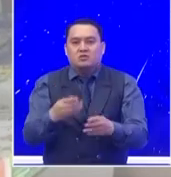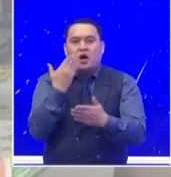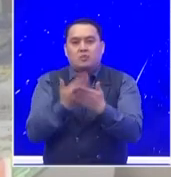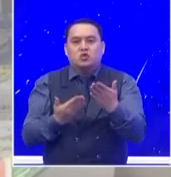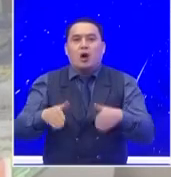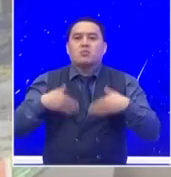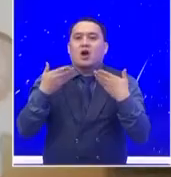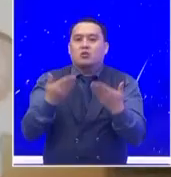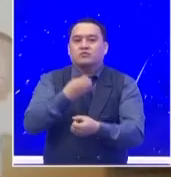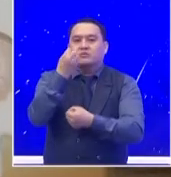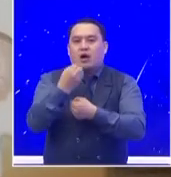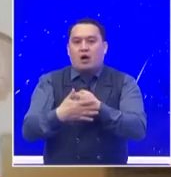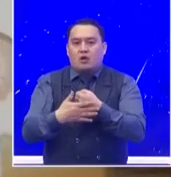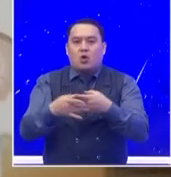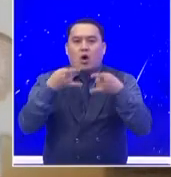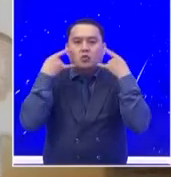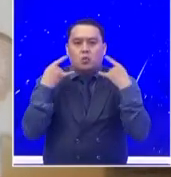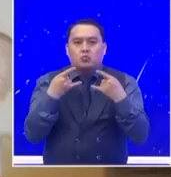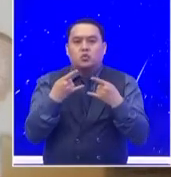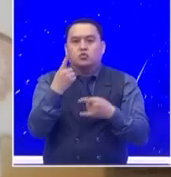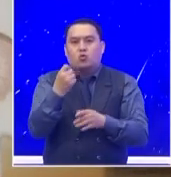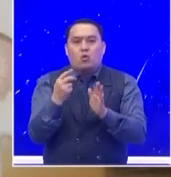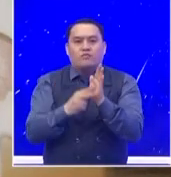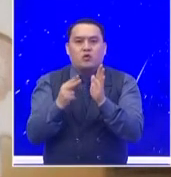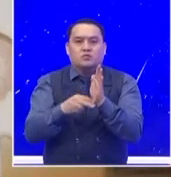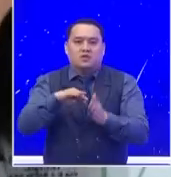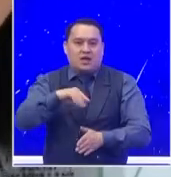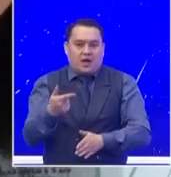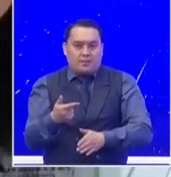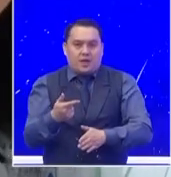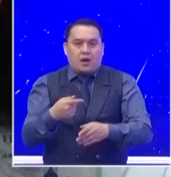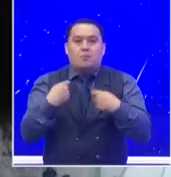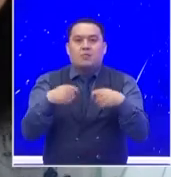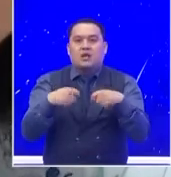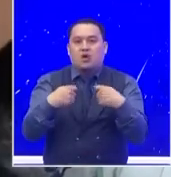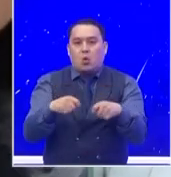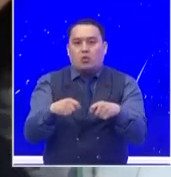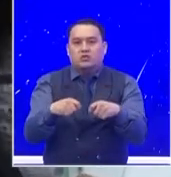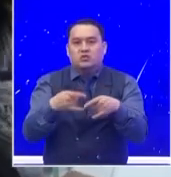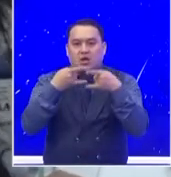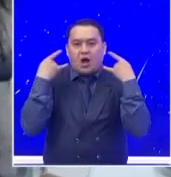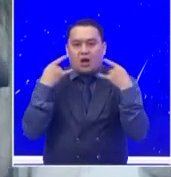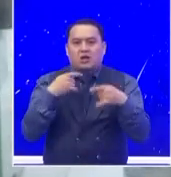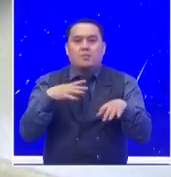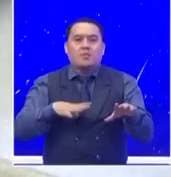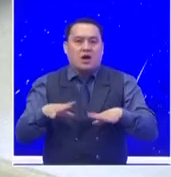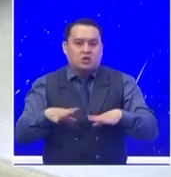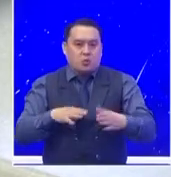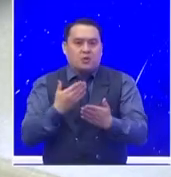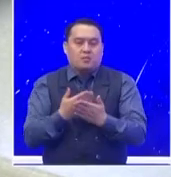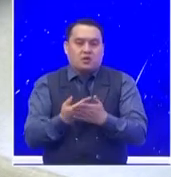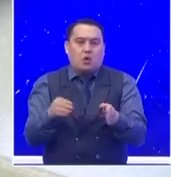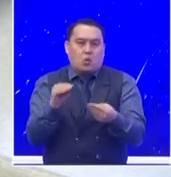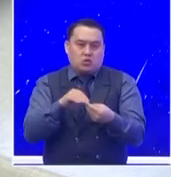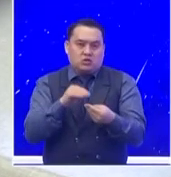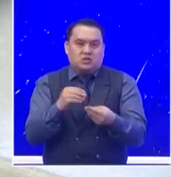советуют обращаться в центральные, где за одну маску просят до 180 тенге, или покупать средства защиты на рынках, примерно по такой